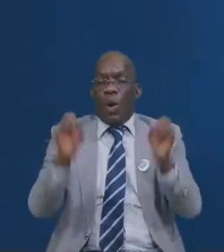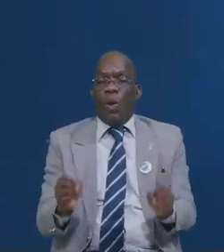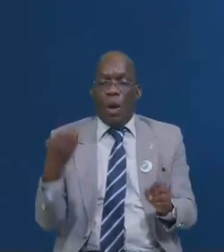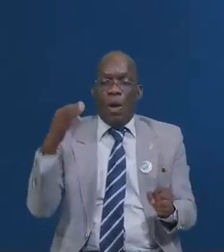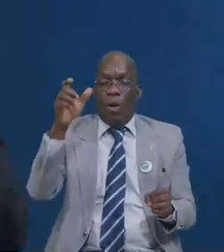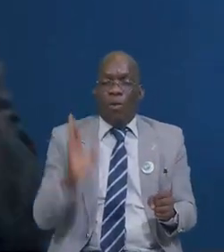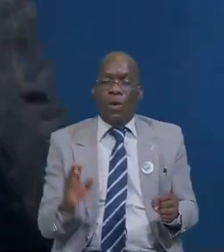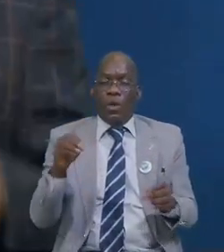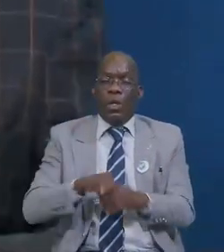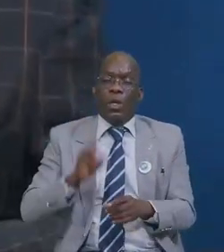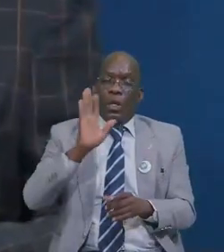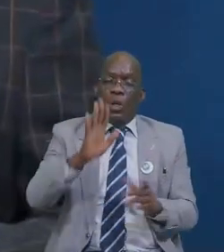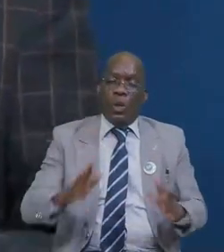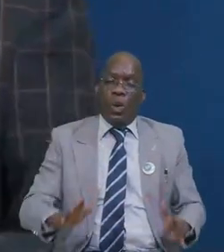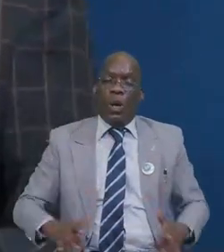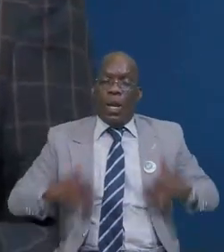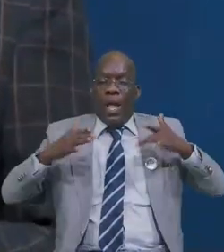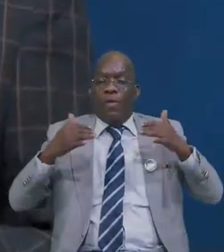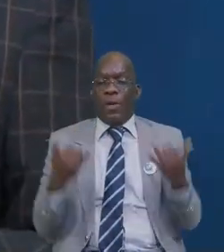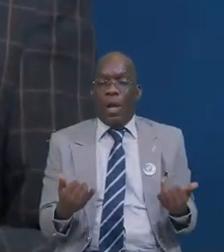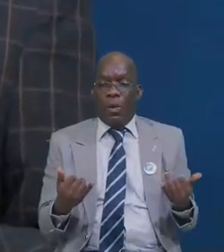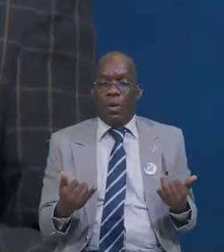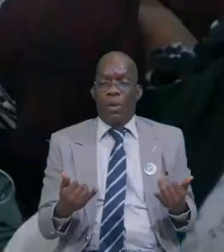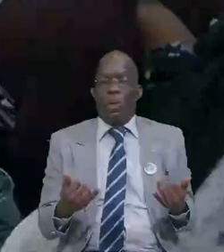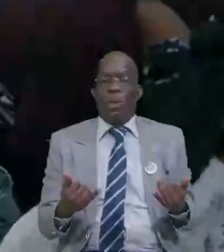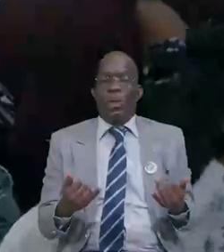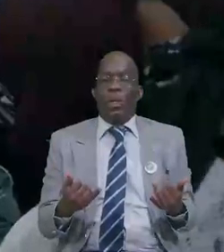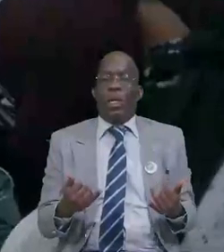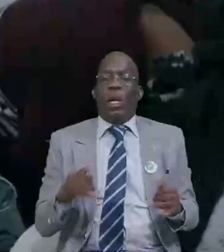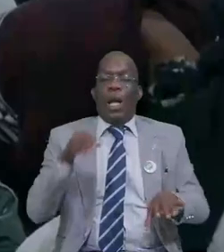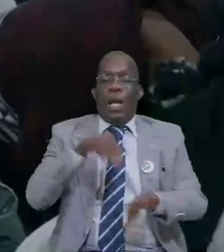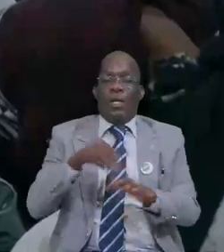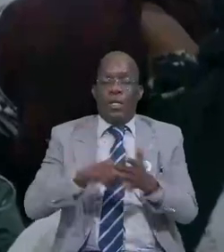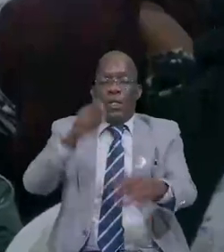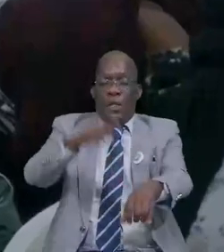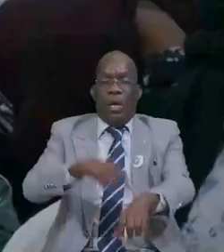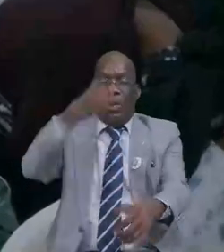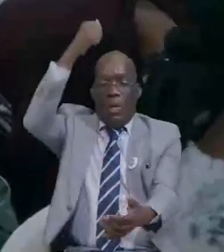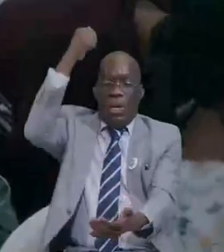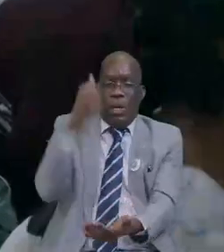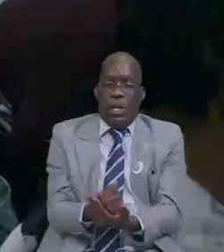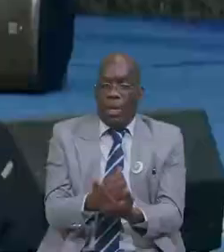la puissance de Dieu dans ta vie maintenant, en ce moment même.